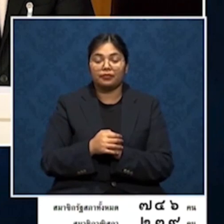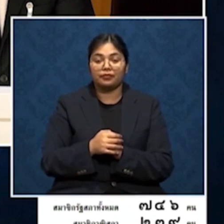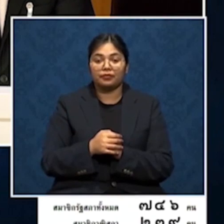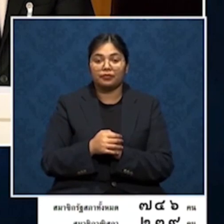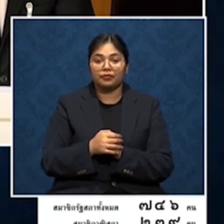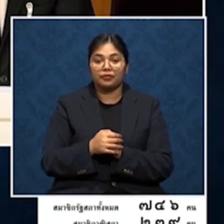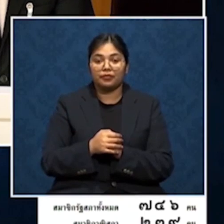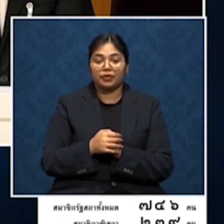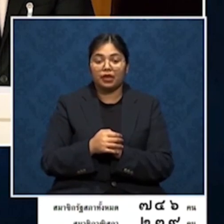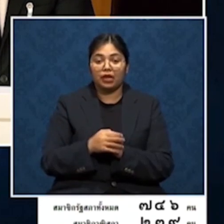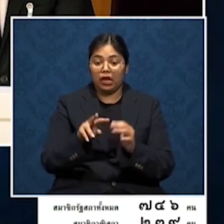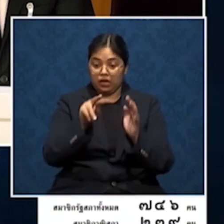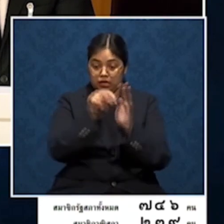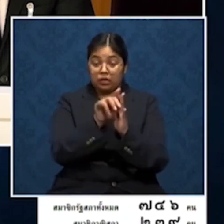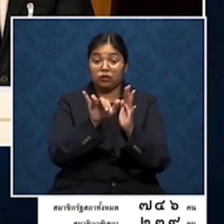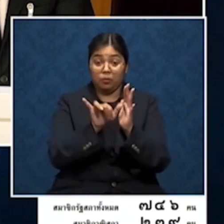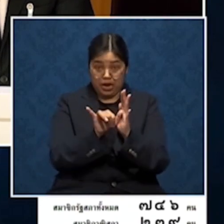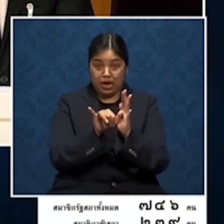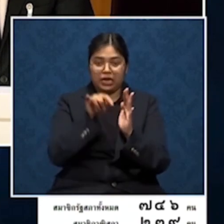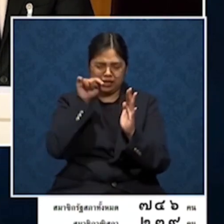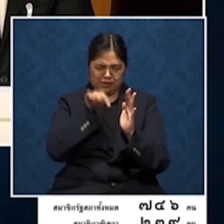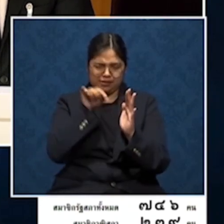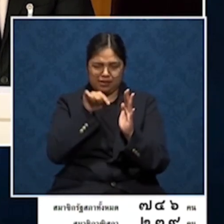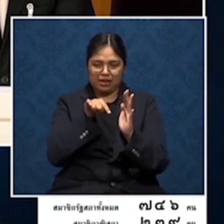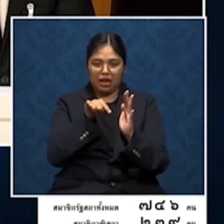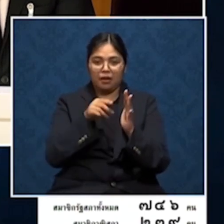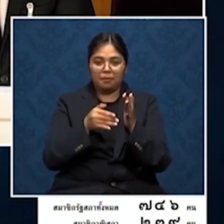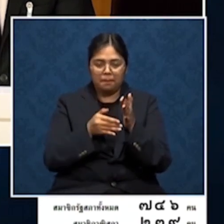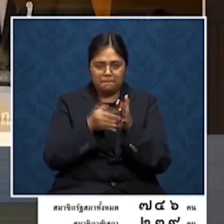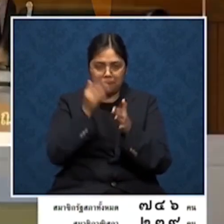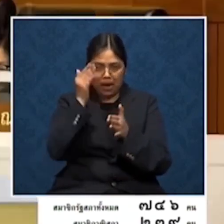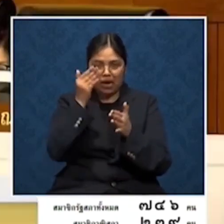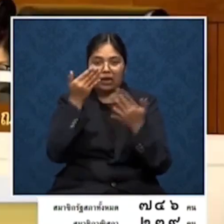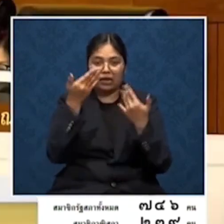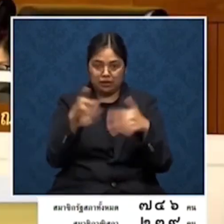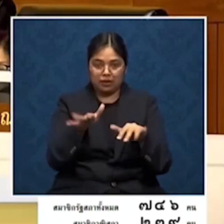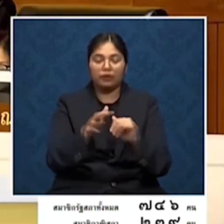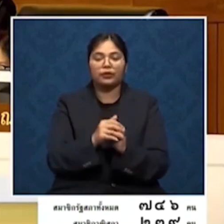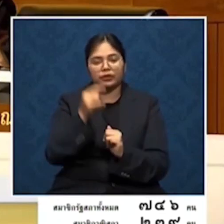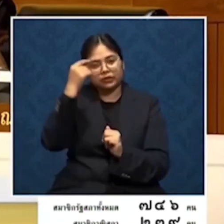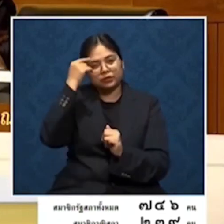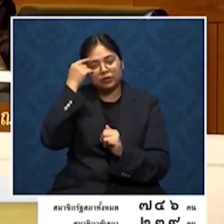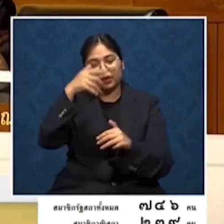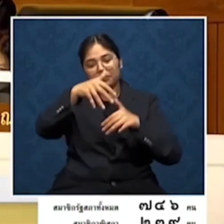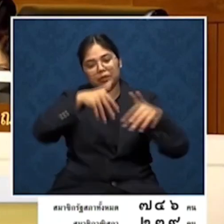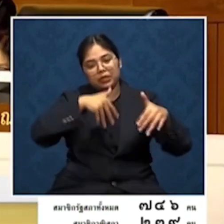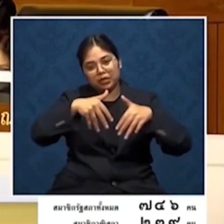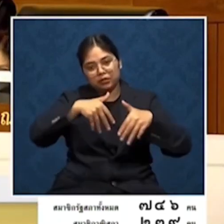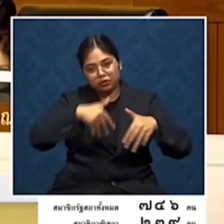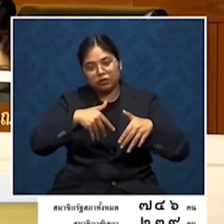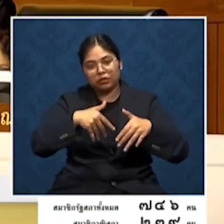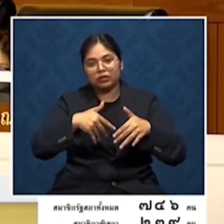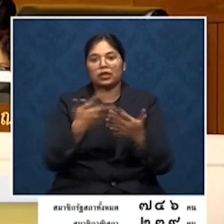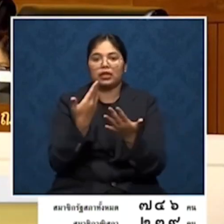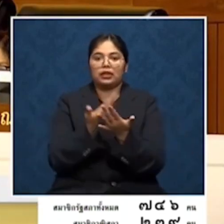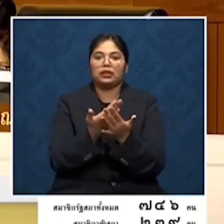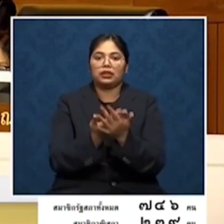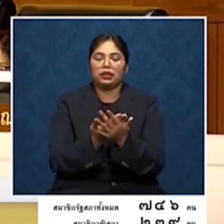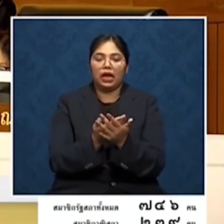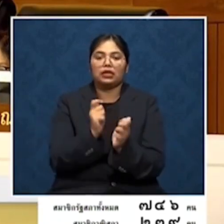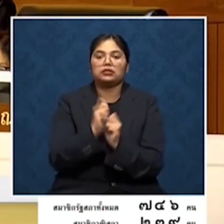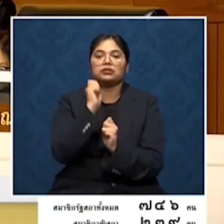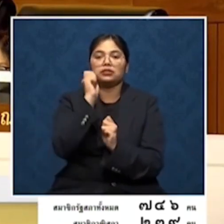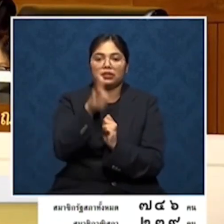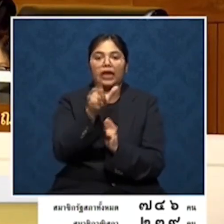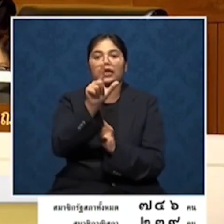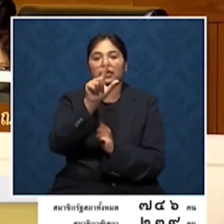หลังจากนโยบายนี้ประสบความสำเร็จประชาชนจะเสียค่าโยสารเพียง 20 บาทตลดส